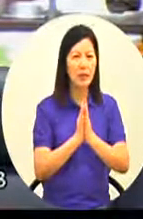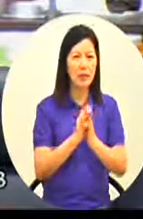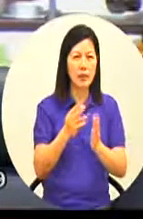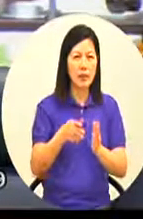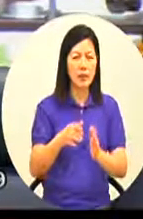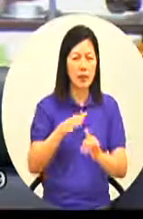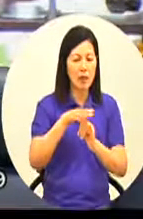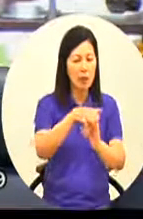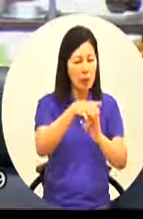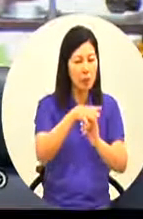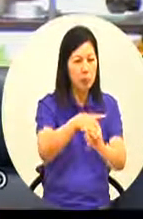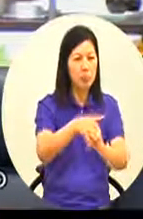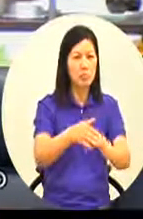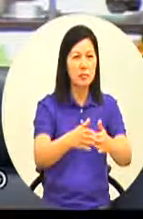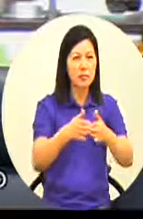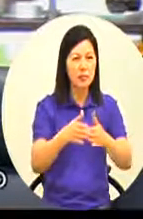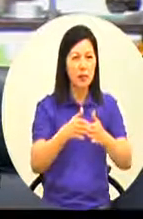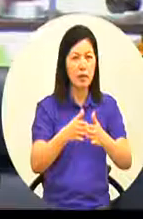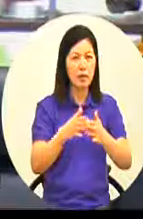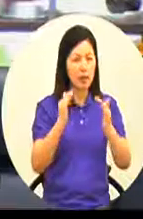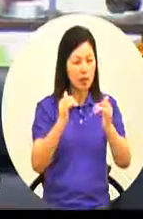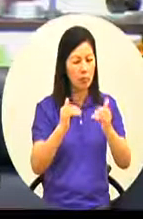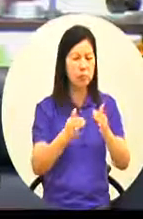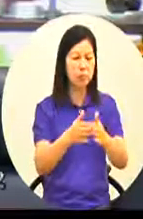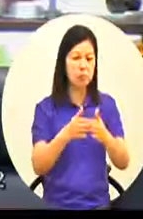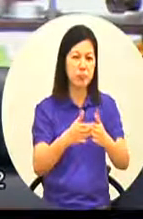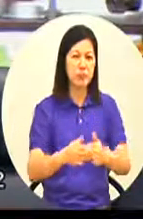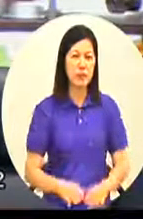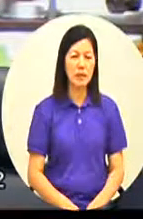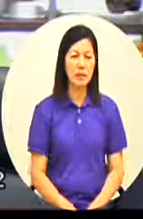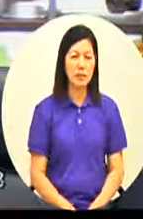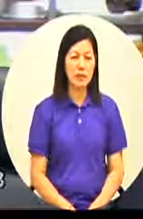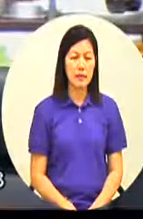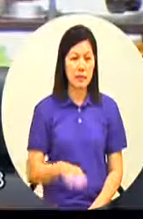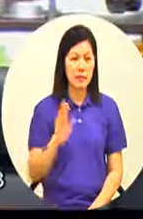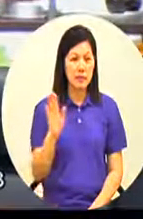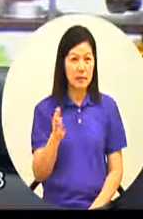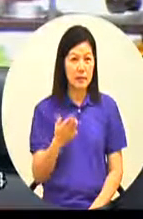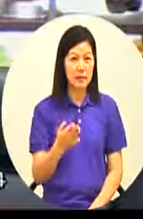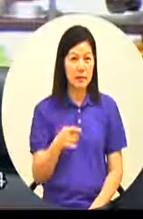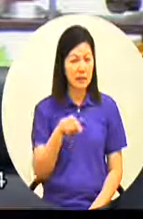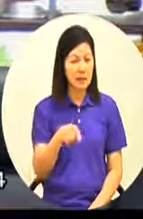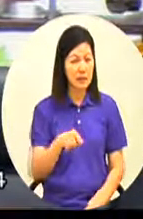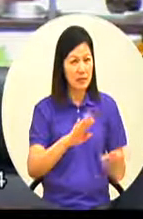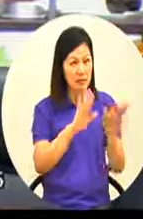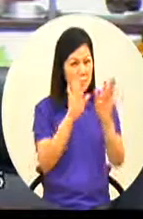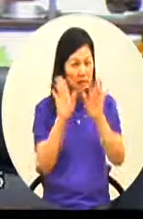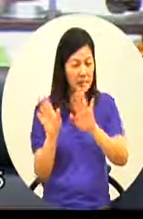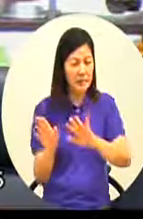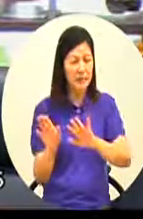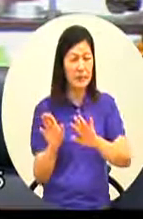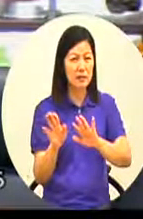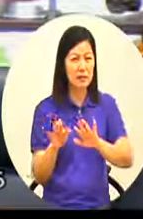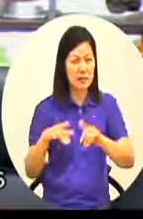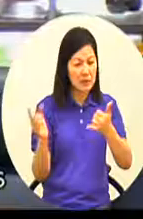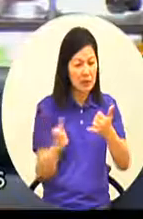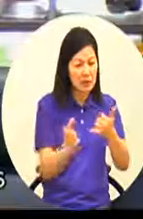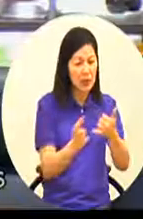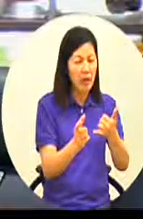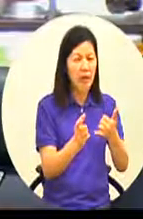山的这个仪式，但是咱有这种的这个风台来